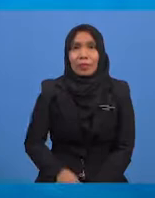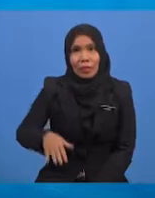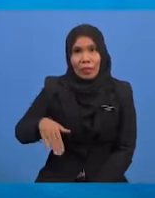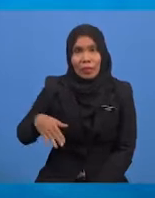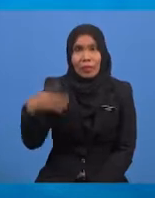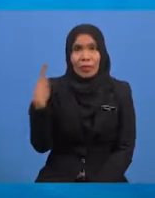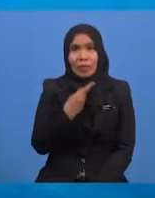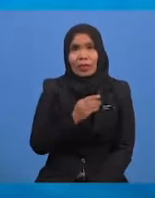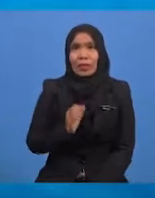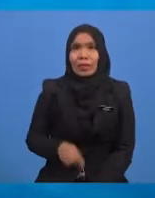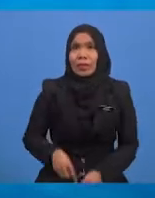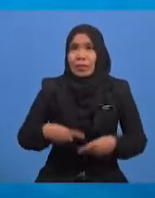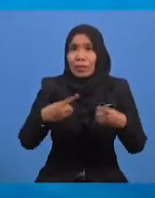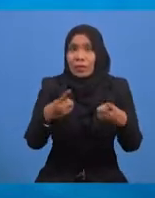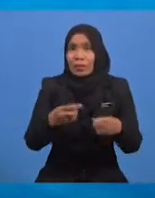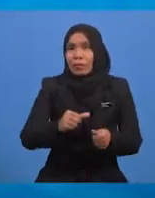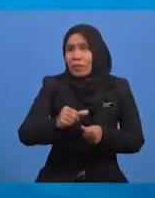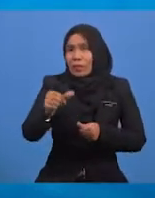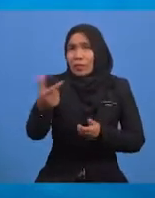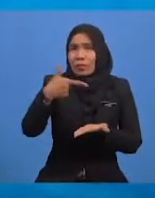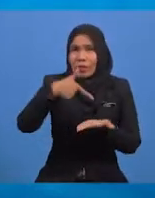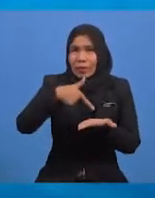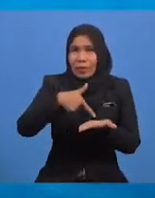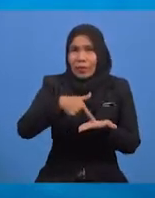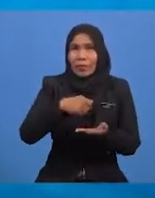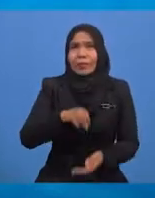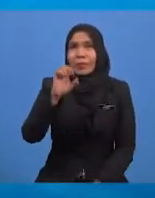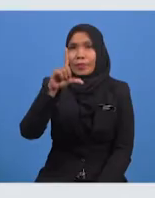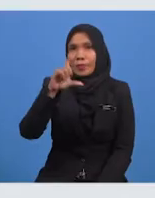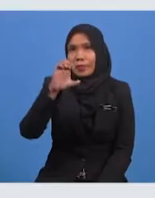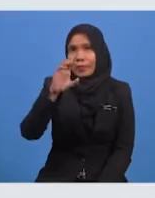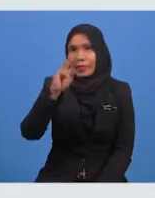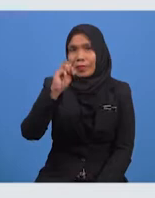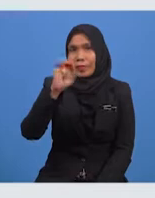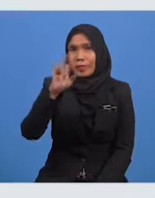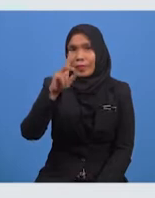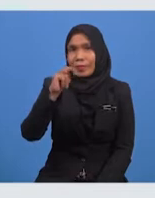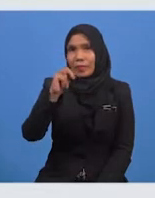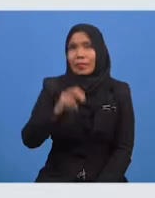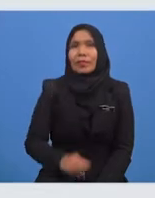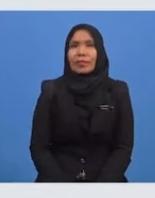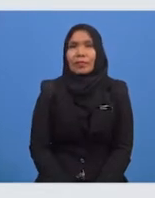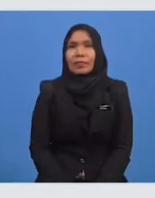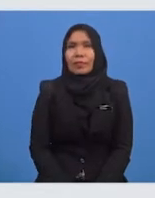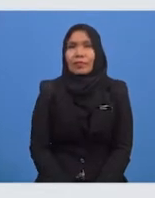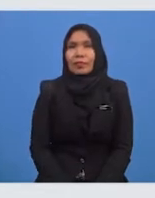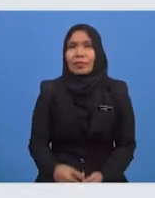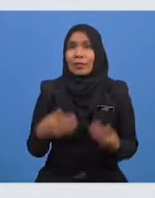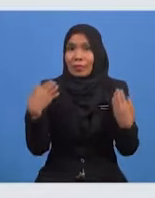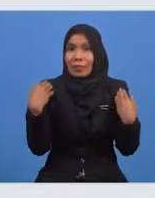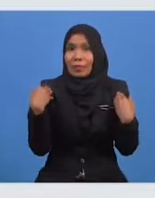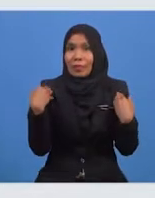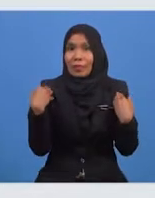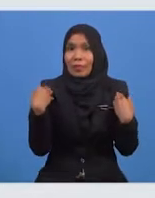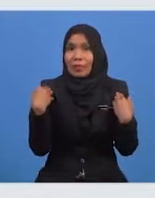kita pergi lebih jauh lagi, elemen-elemen yang terdapat dalam campuran pemasaran ialah produk,